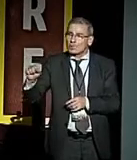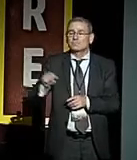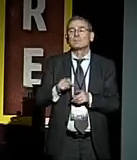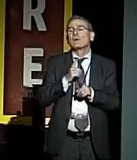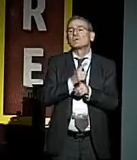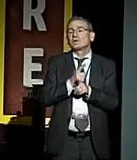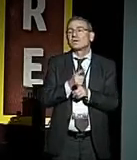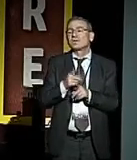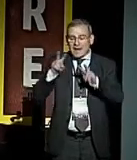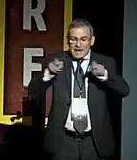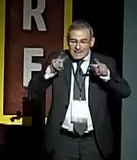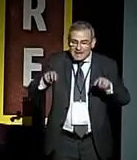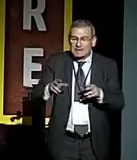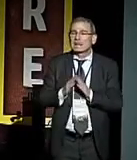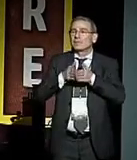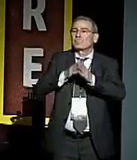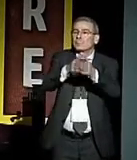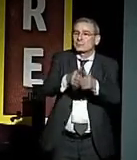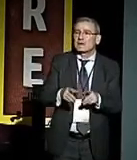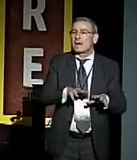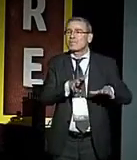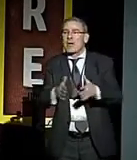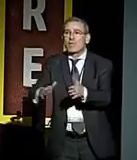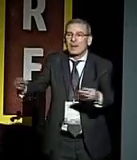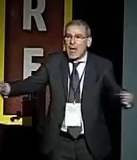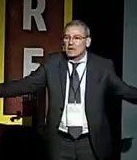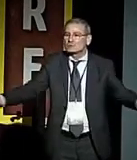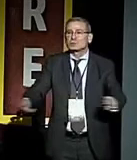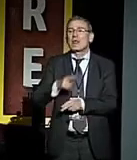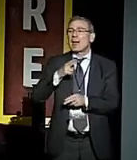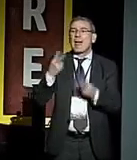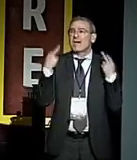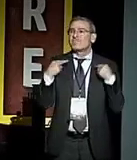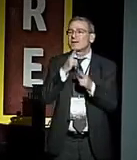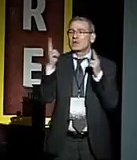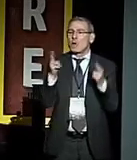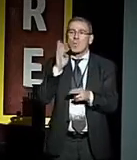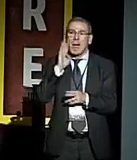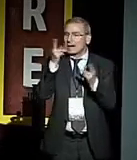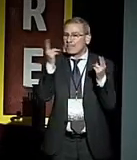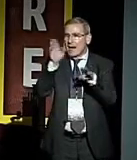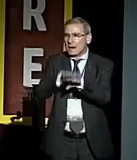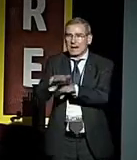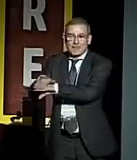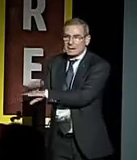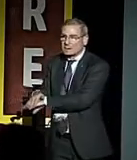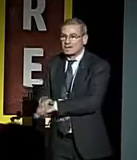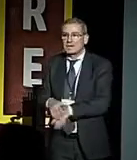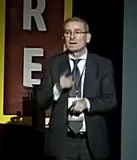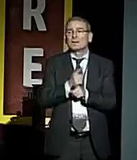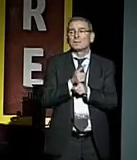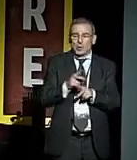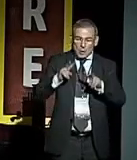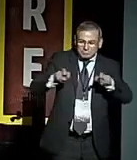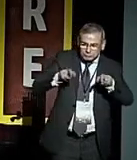sui naufragi e sulle perdite di vite umane dei migranti nel Mar Mediterraneo. Chiede che ci si impegni per una revisione radicale